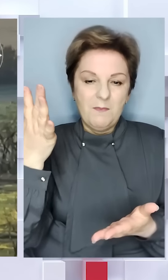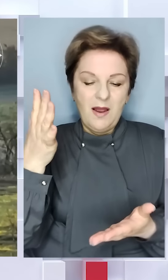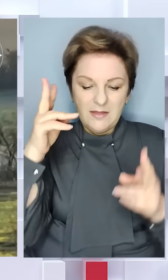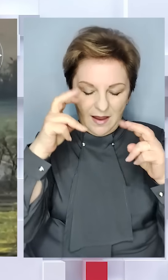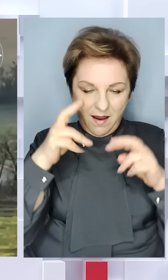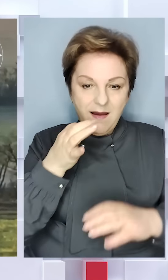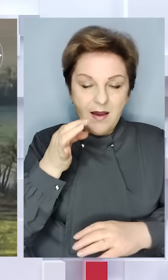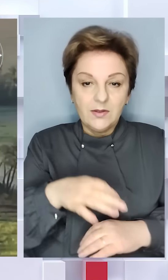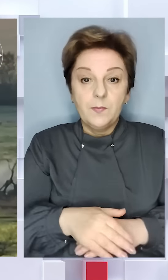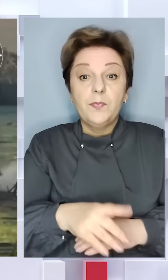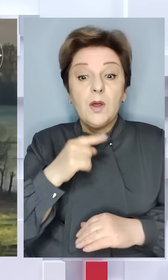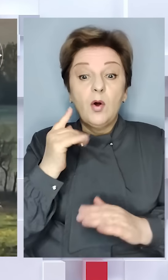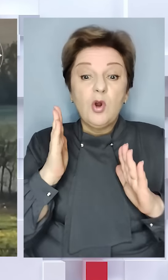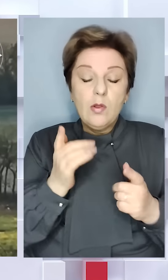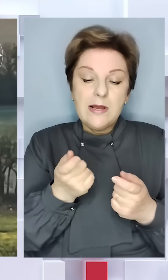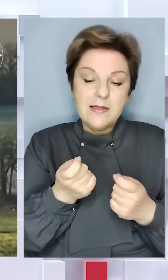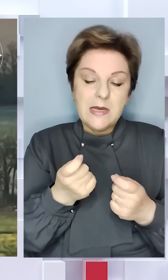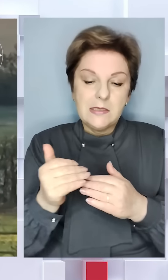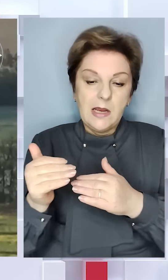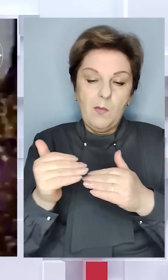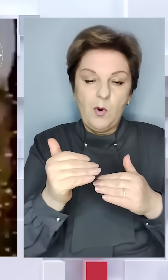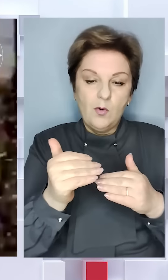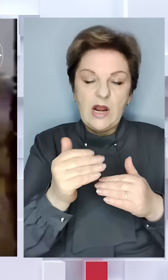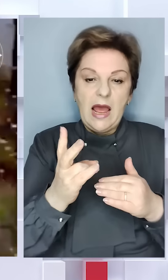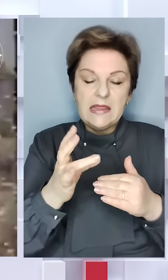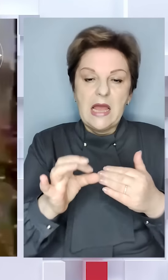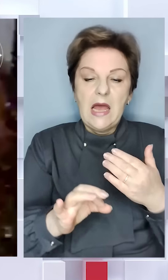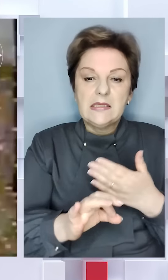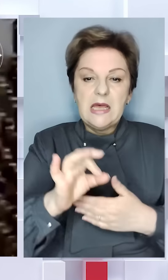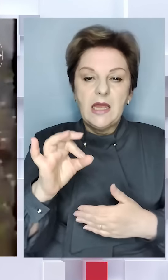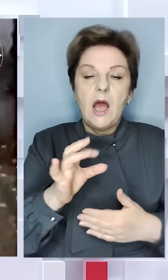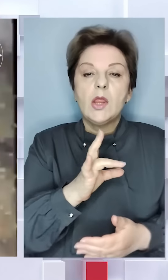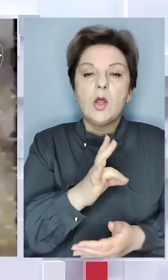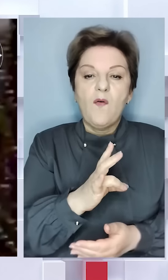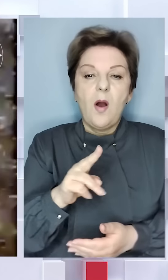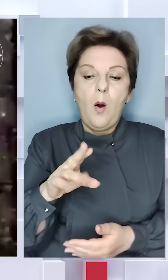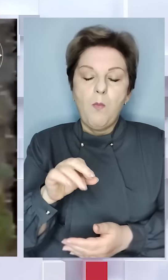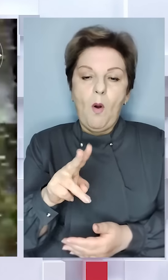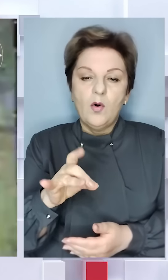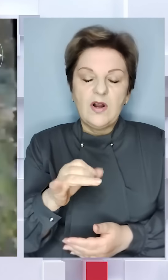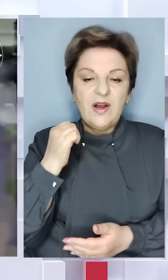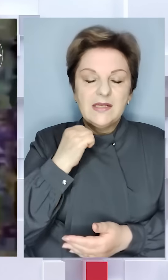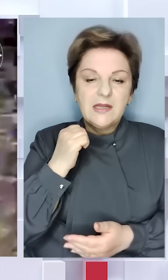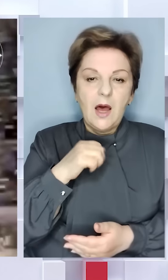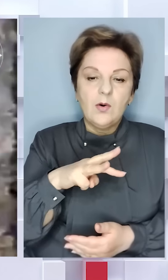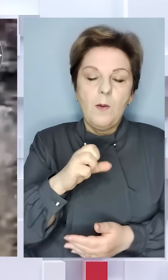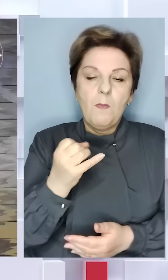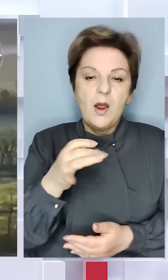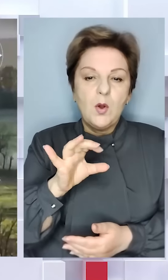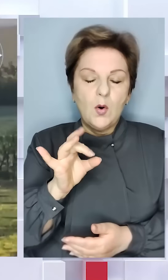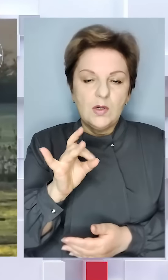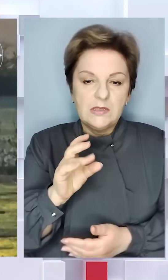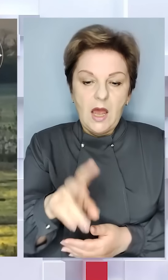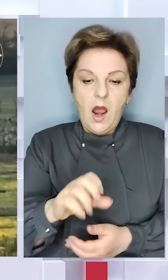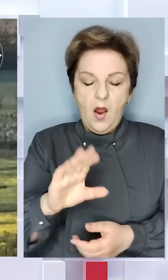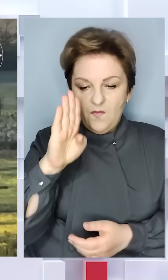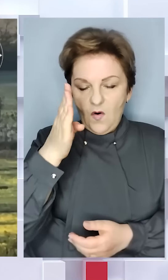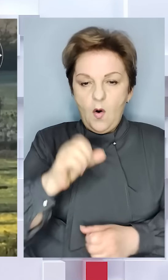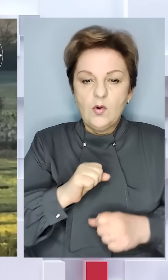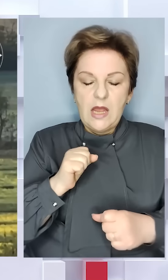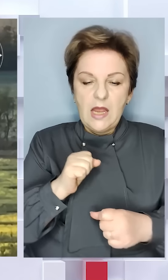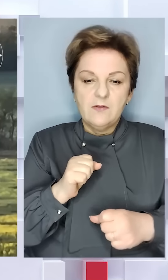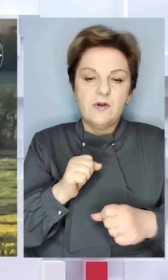аналітики. Росіяни лише незначно просунулися на схід від Новопокровського та Старомайорського. Ворог намагається